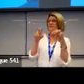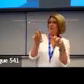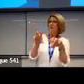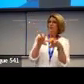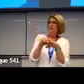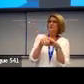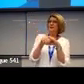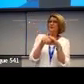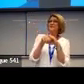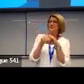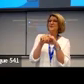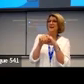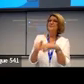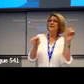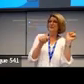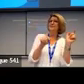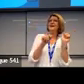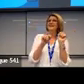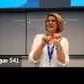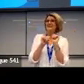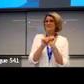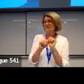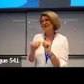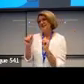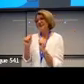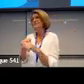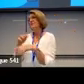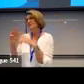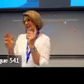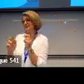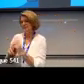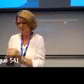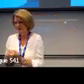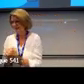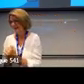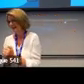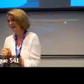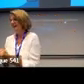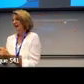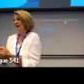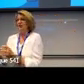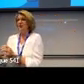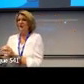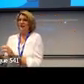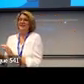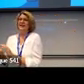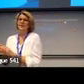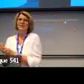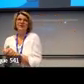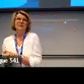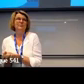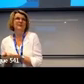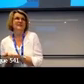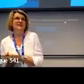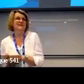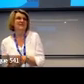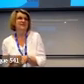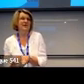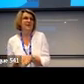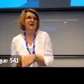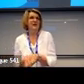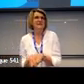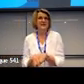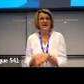Donc, on ne sait plus d'où ces connaissances viennent, mais elles viennent bien de là, ce qui est problématique sur plusieurs égards. Donc, il y a eu depuis des